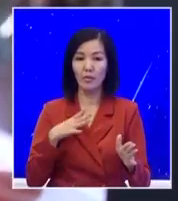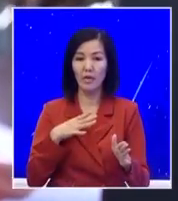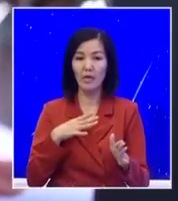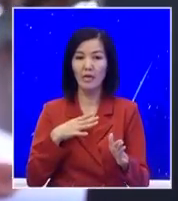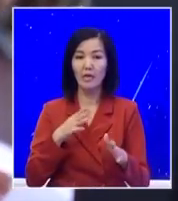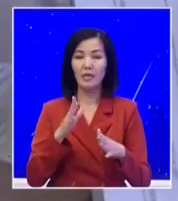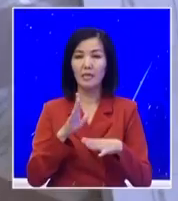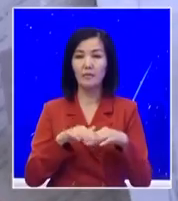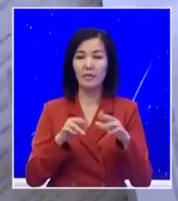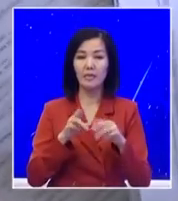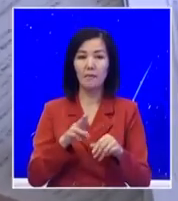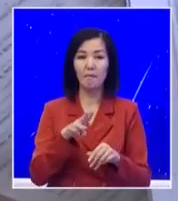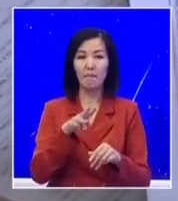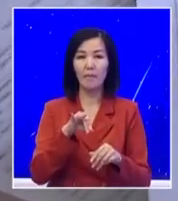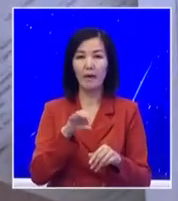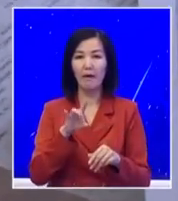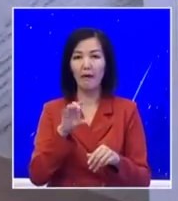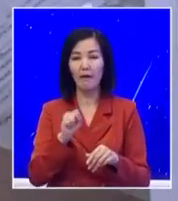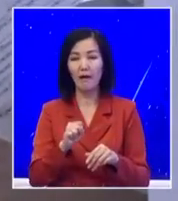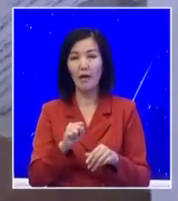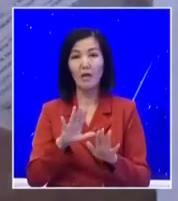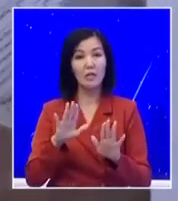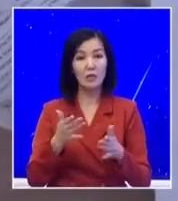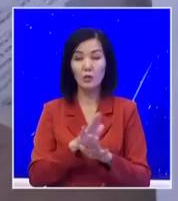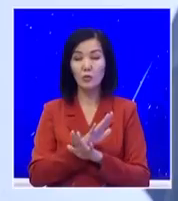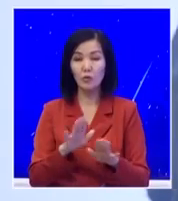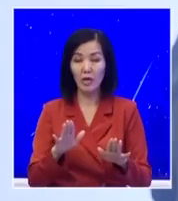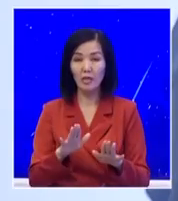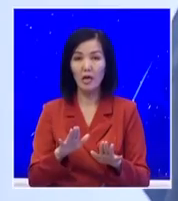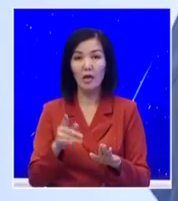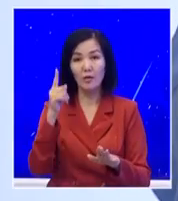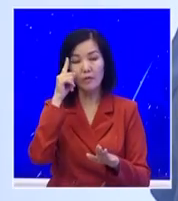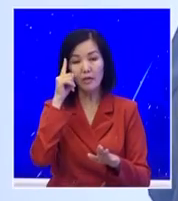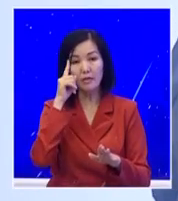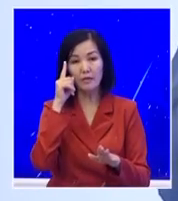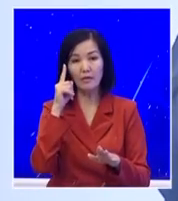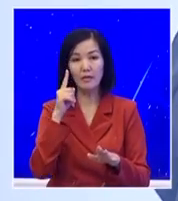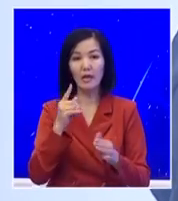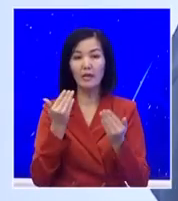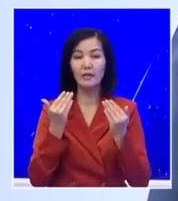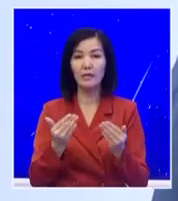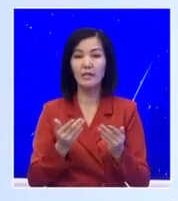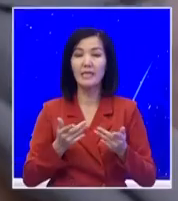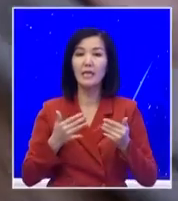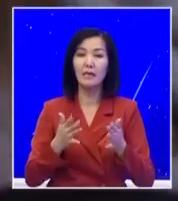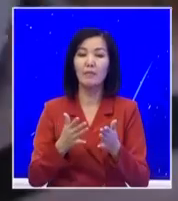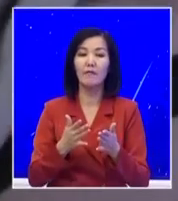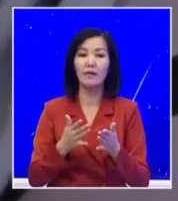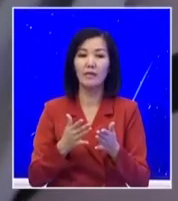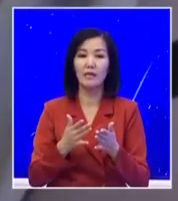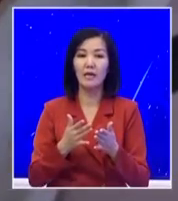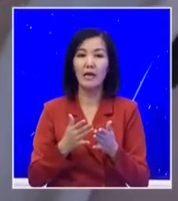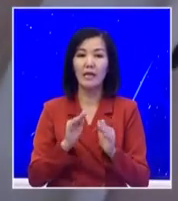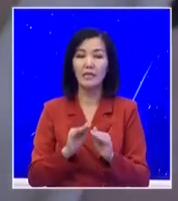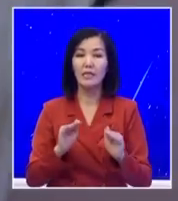таких специалистов является Майра Умарова. И не случайно. По ее мнению, случайных людей в педиатрии нет. Ведь требования, предъявляемые к детскому